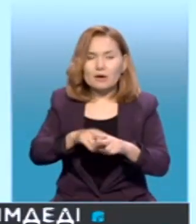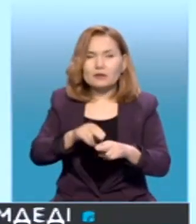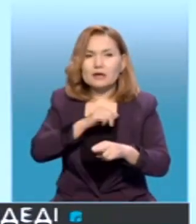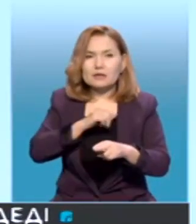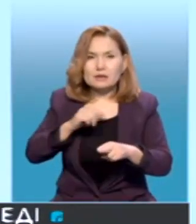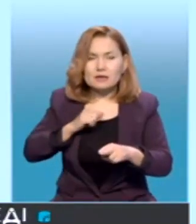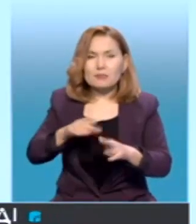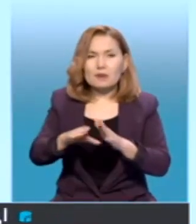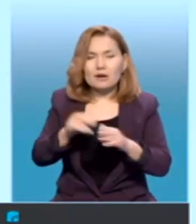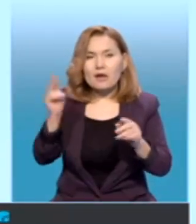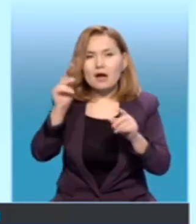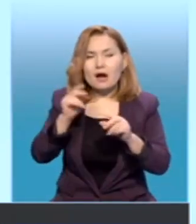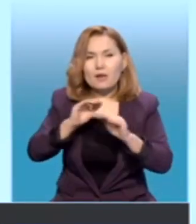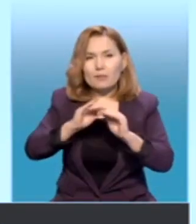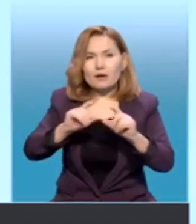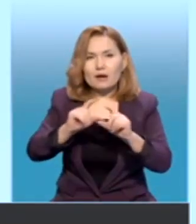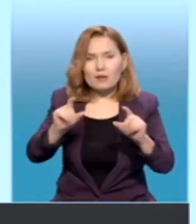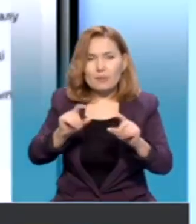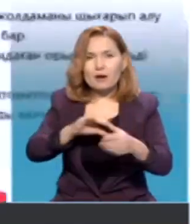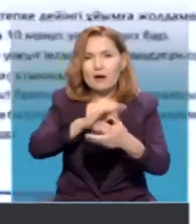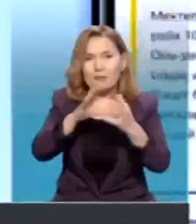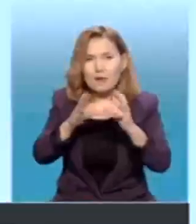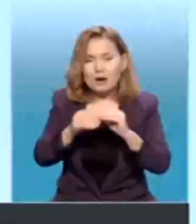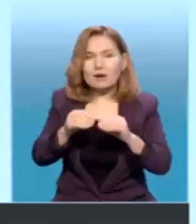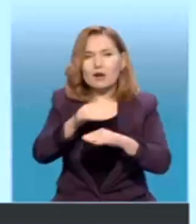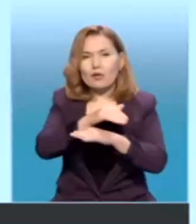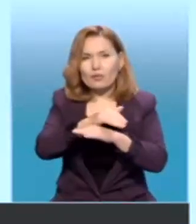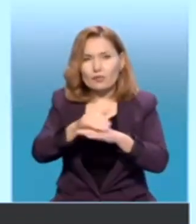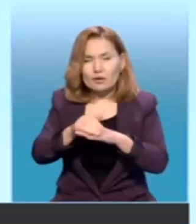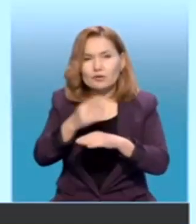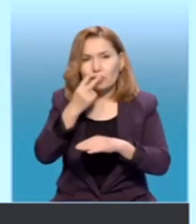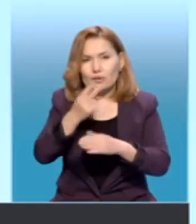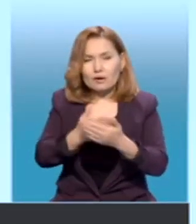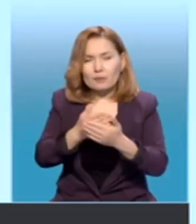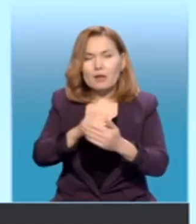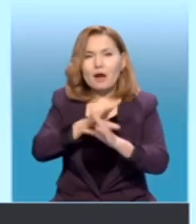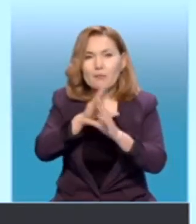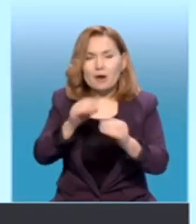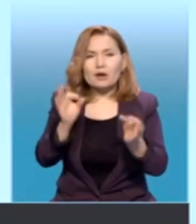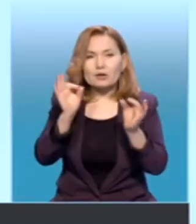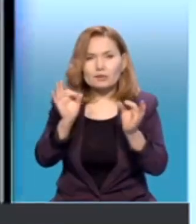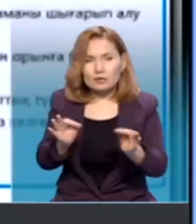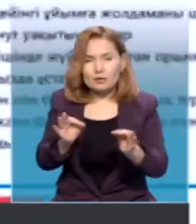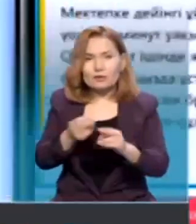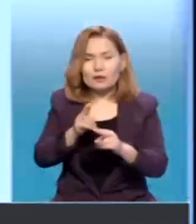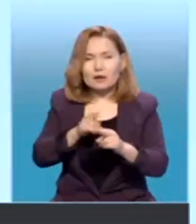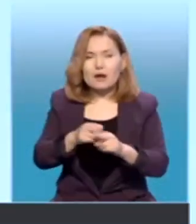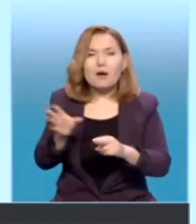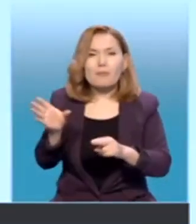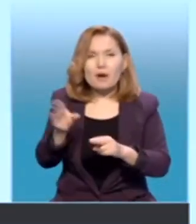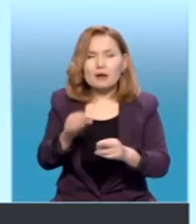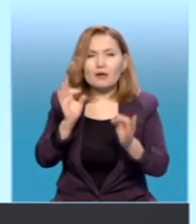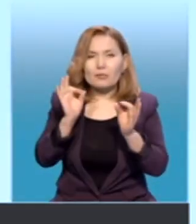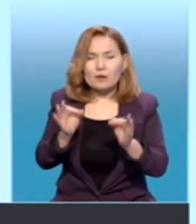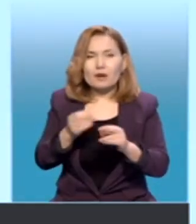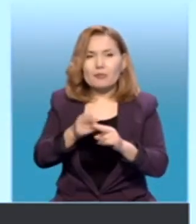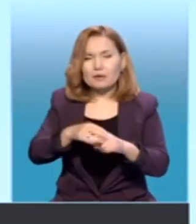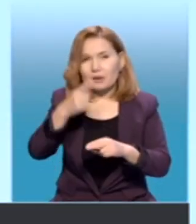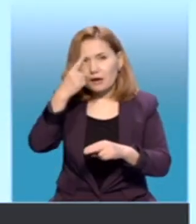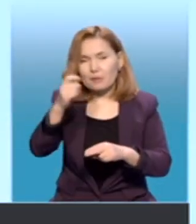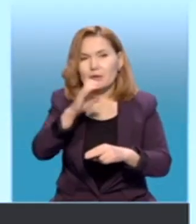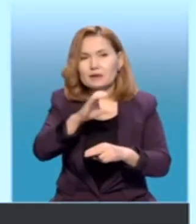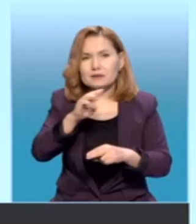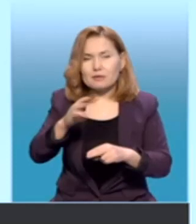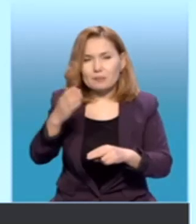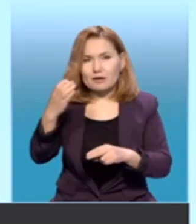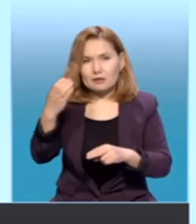өзіңіз таңдаған мектепке дейінгі мекеме жайлы ақпарат шығады. Барлығы дұрыс екеніне көз жеткізіңіз. Егер барлығы дұрыс болса, хабарлама келеді.